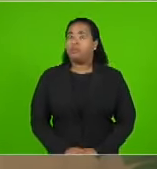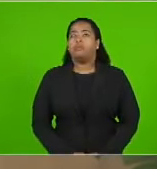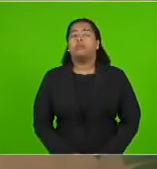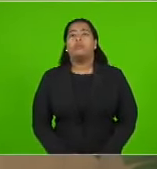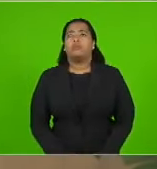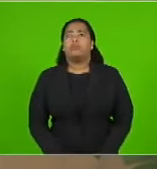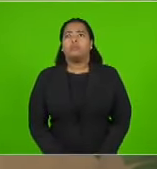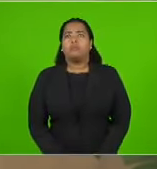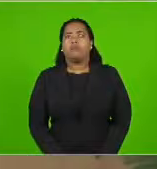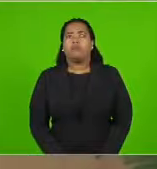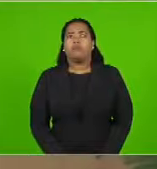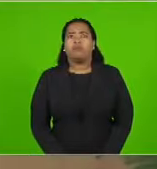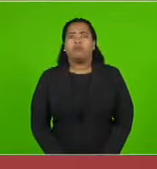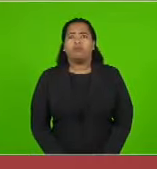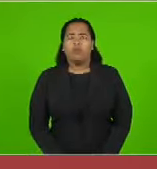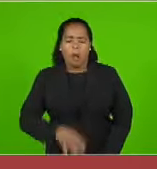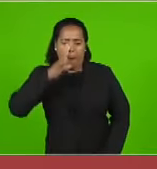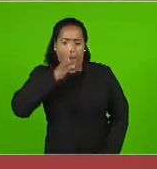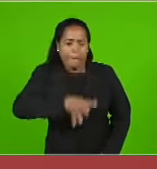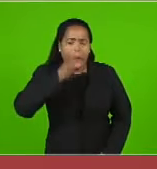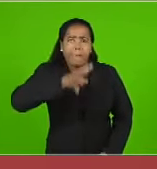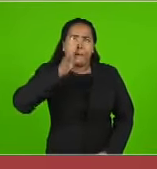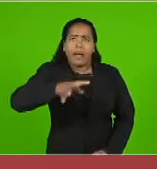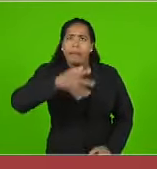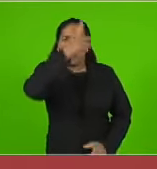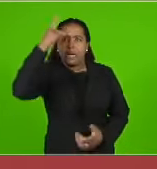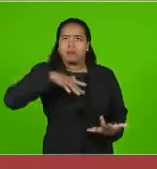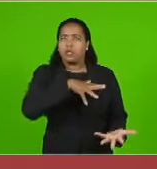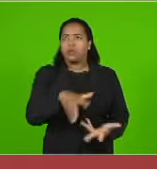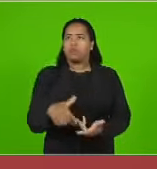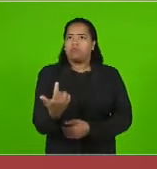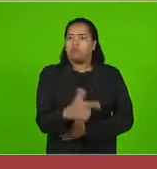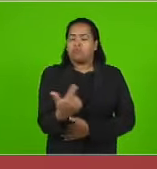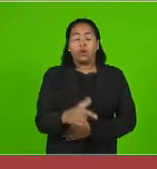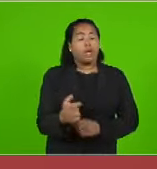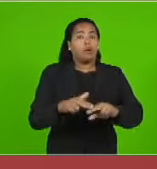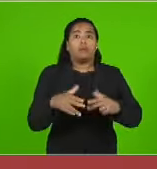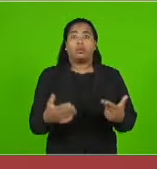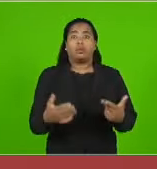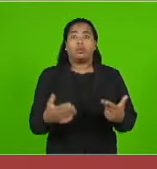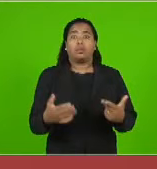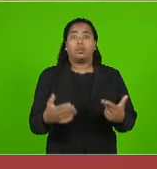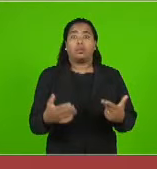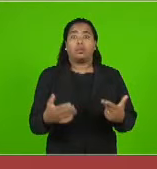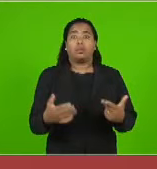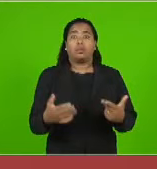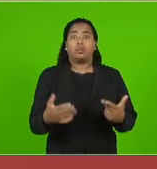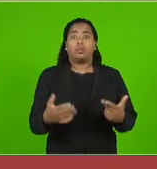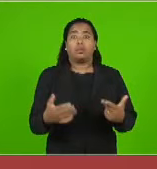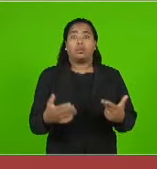потому что пока церковь на земле не будет наказания на мир.